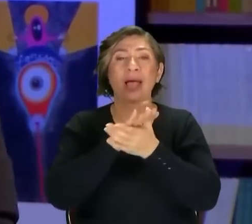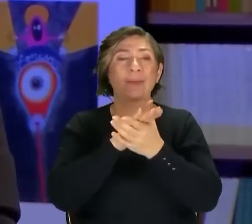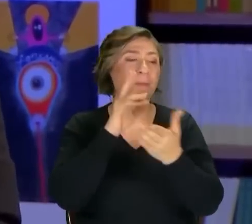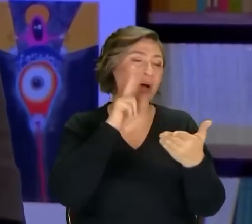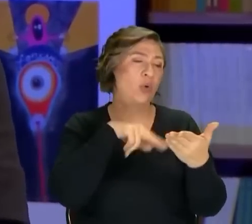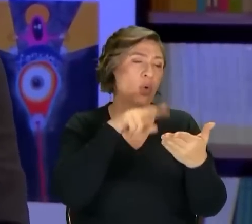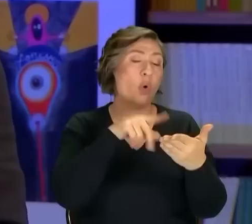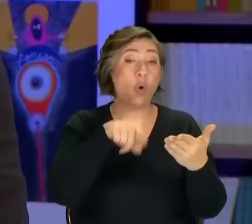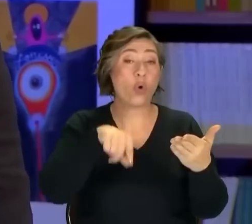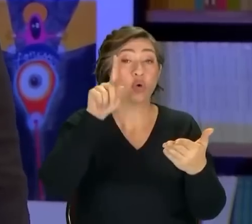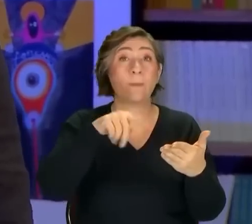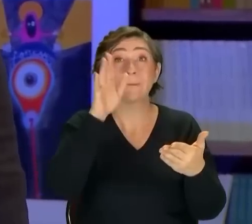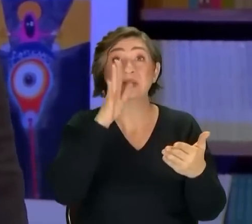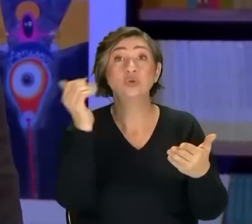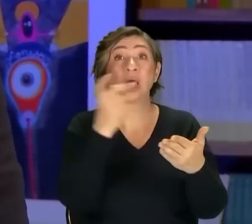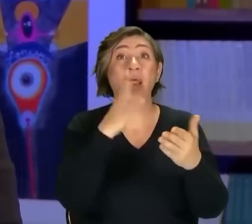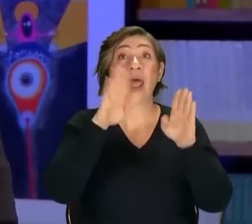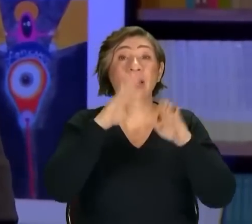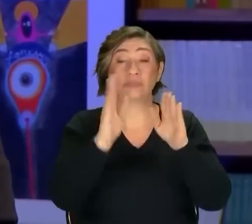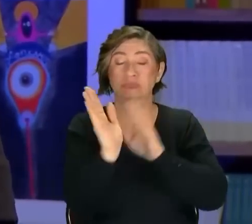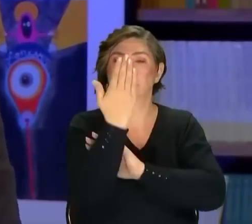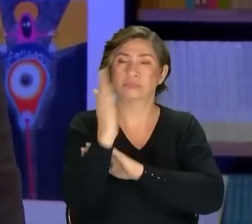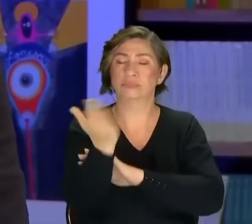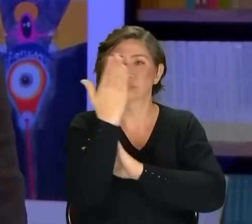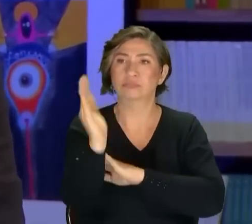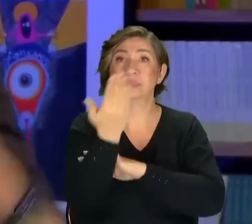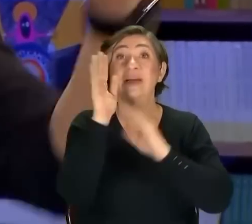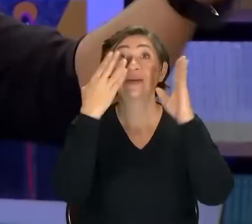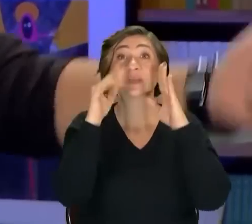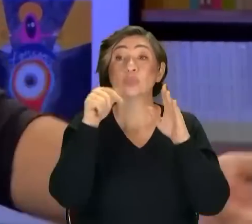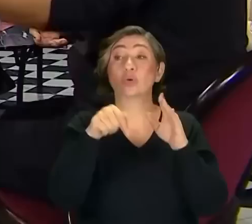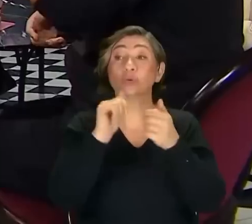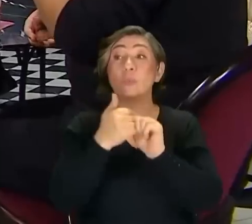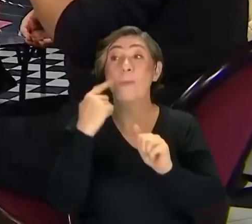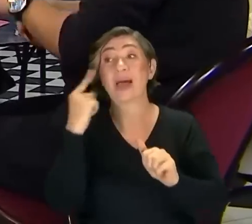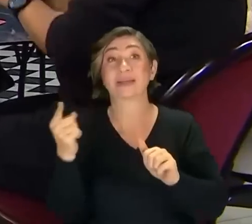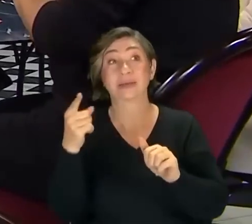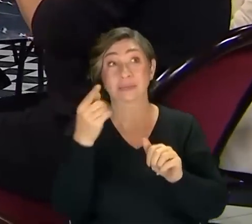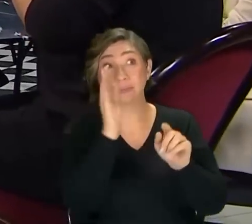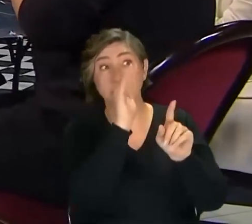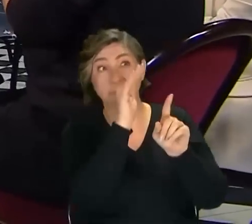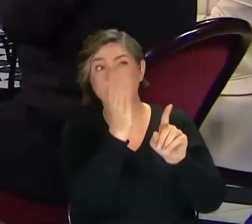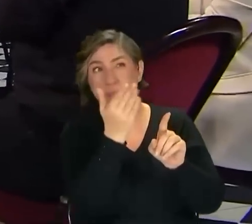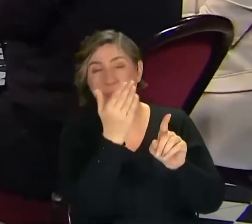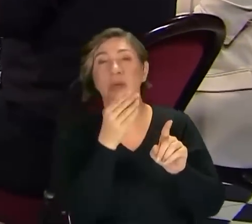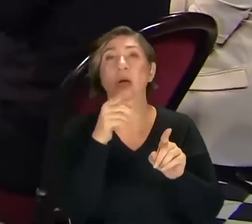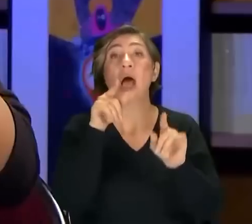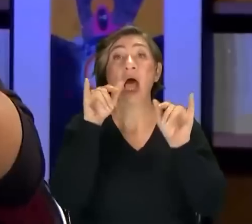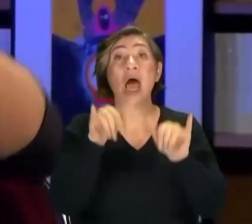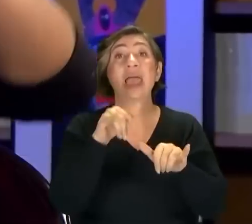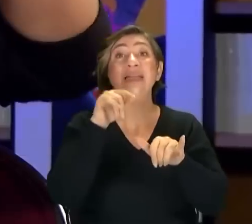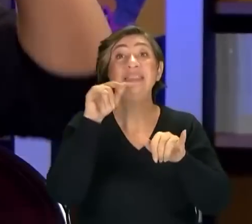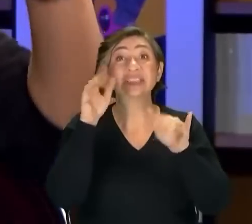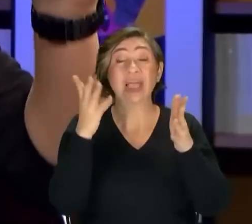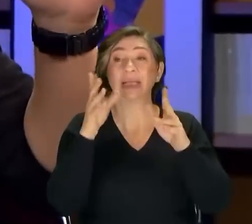bir kadına o gün 500 tane spor ayakkabısı reklamı çıkıyor karşısına. Çünkü Facebook diyor ki ona bak bu bugün spor ayakkabısına baktı. Şimdi aynı durum